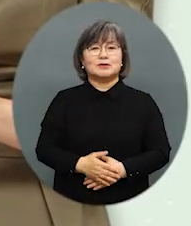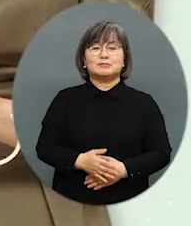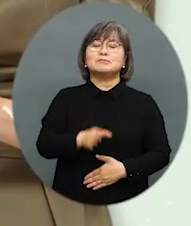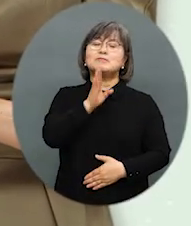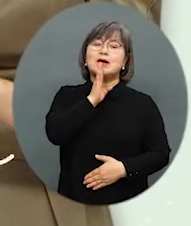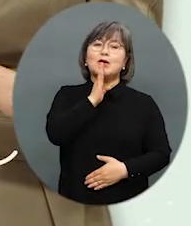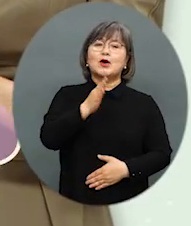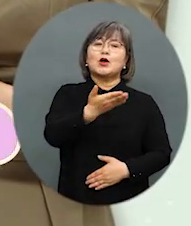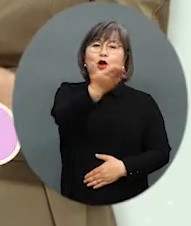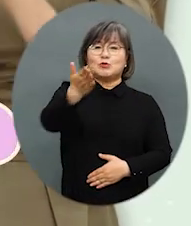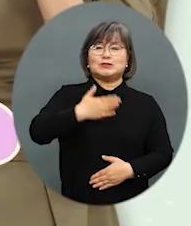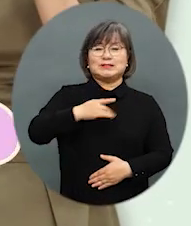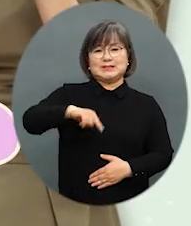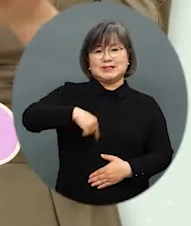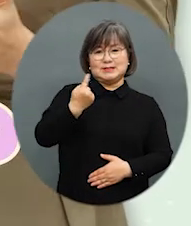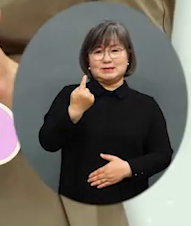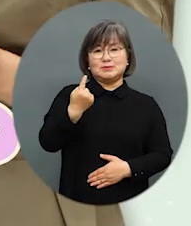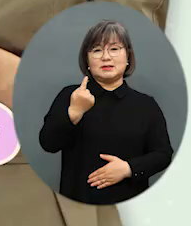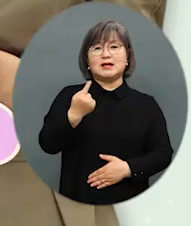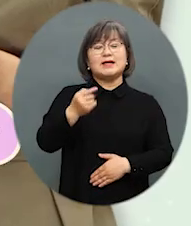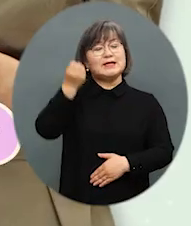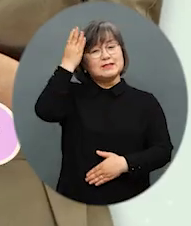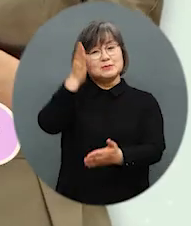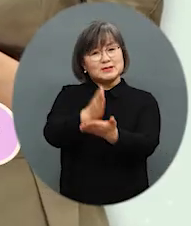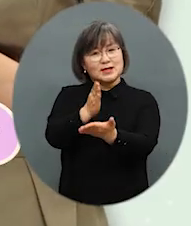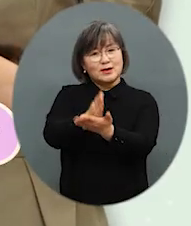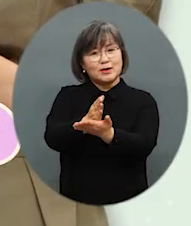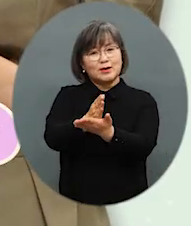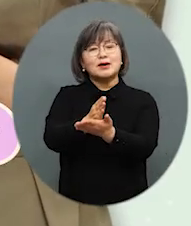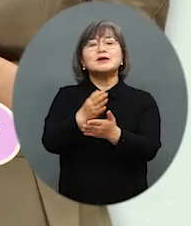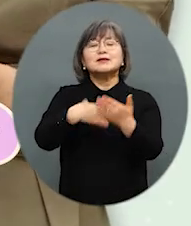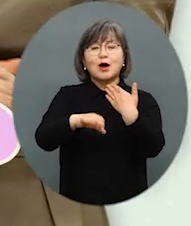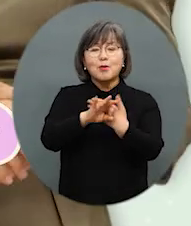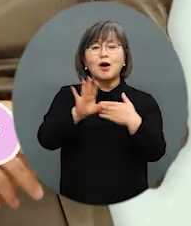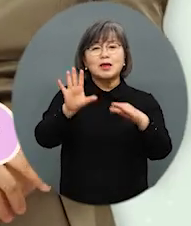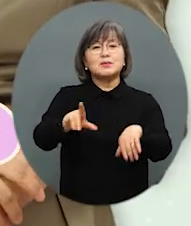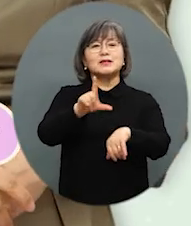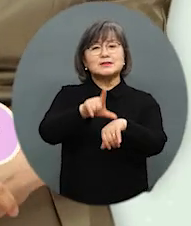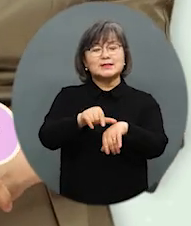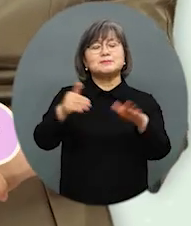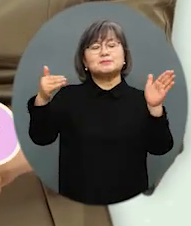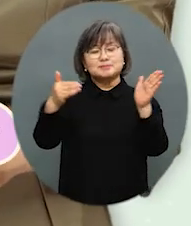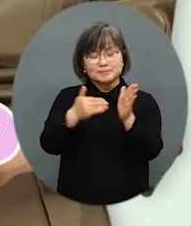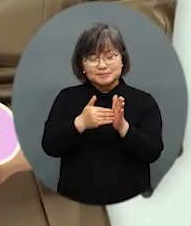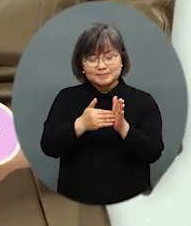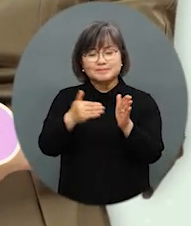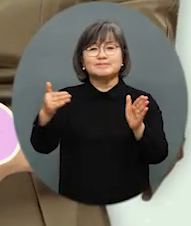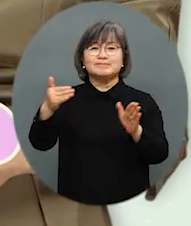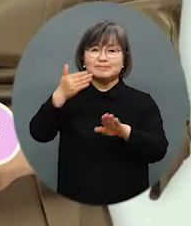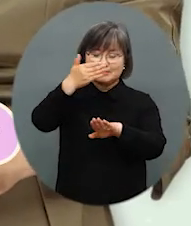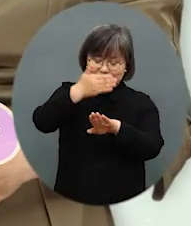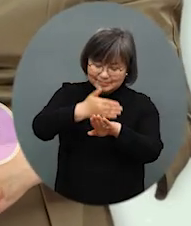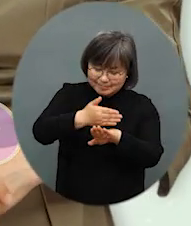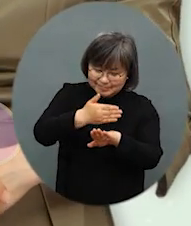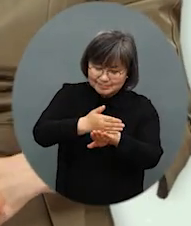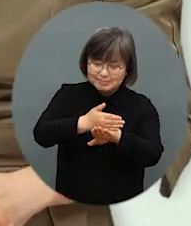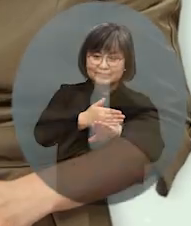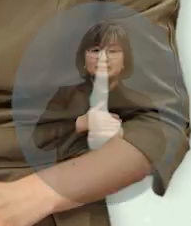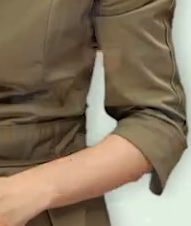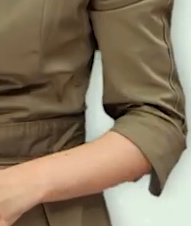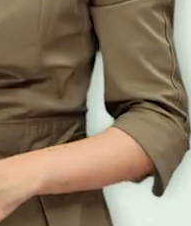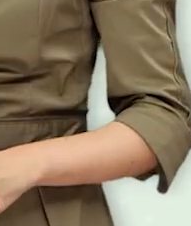했죠? 네, 바로 여러분 자신입니다. 잊지 마세요. 자, 그러면 이번 시간은 이만 마치도록 하겠습니다.